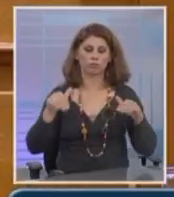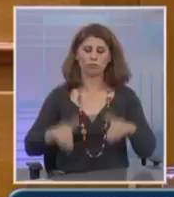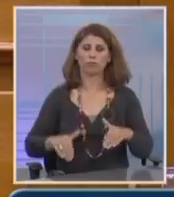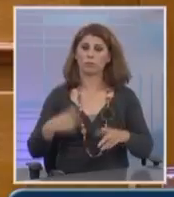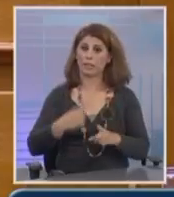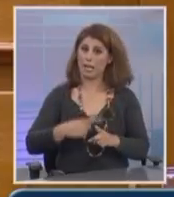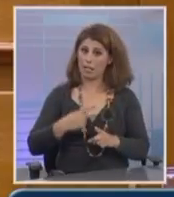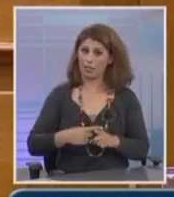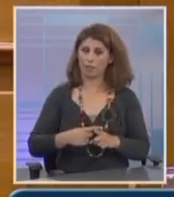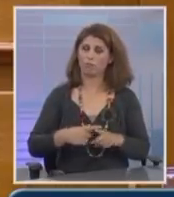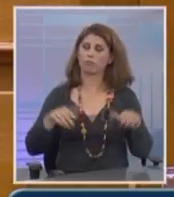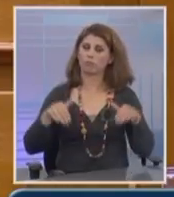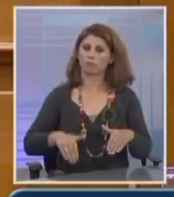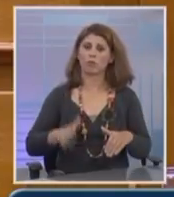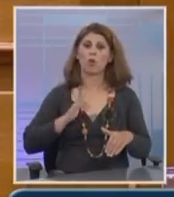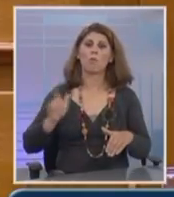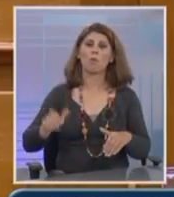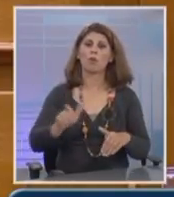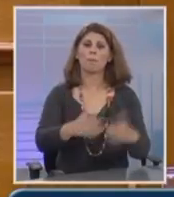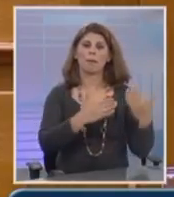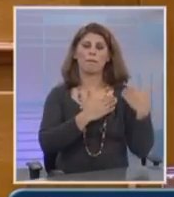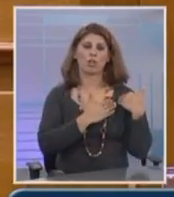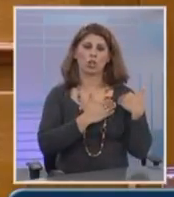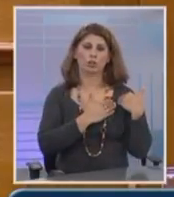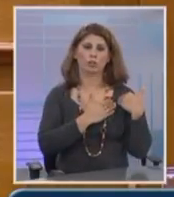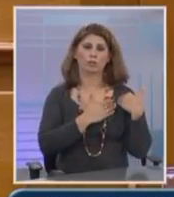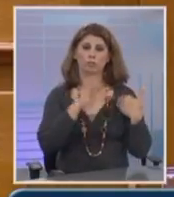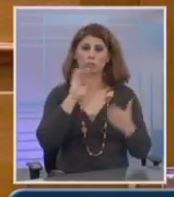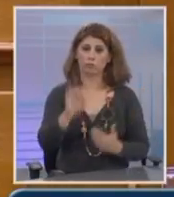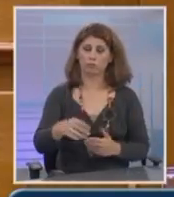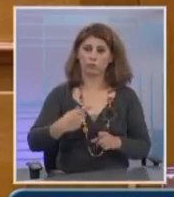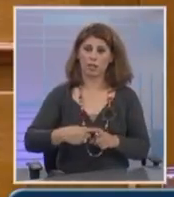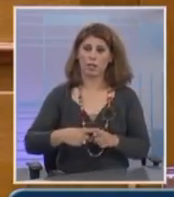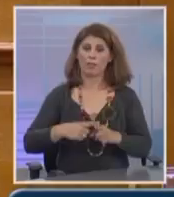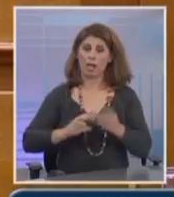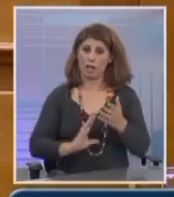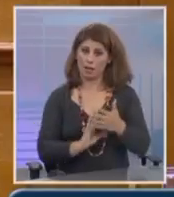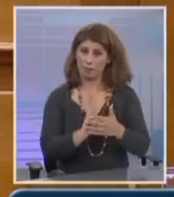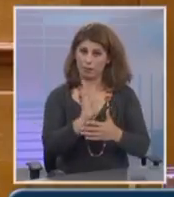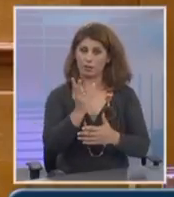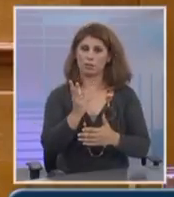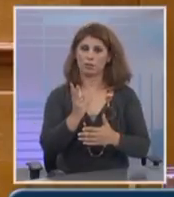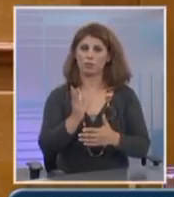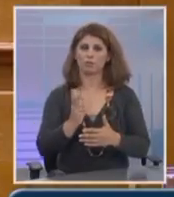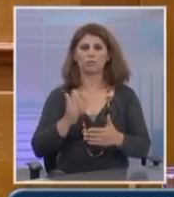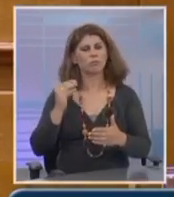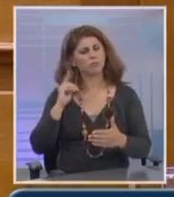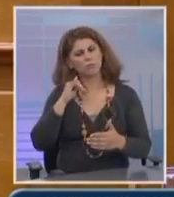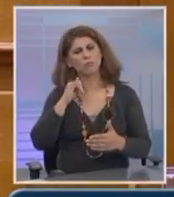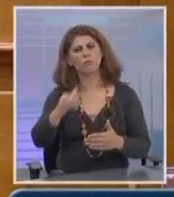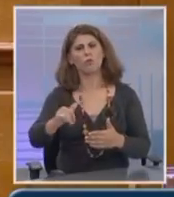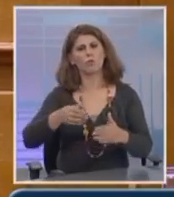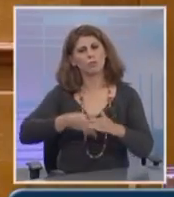την πατρίδα, θα υπηρετήσει τους πολίτες με υπευθυνότητα, οδηγώντας την Ελλάδα στην ανάπτυξη και την οριστική έξοδο από τα